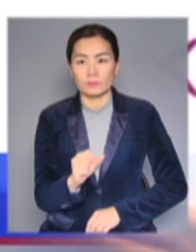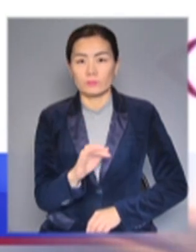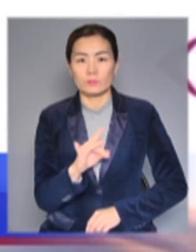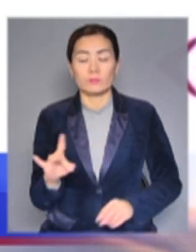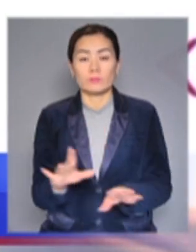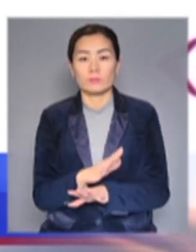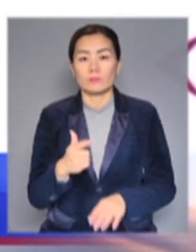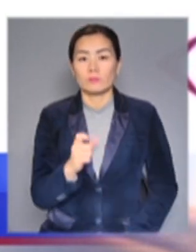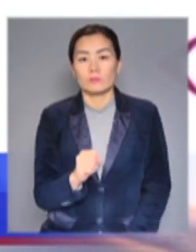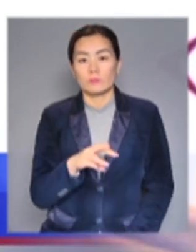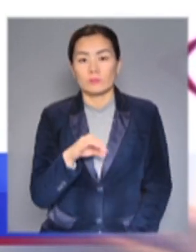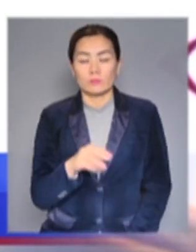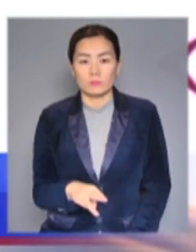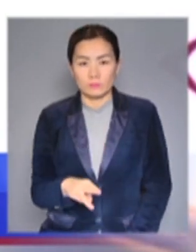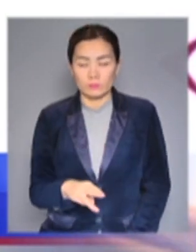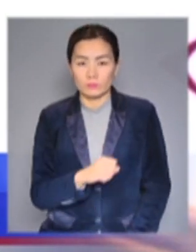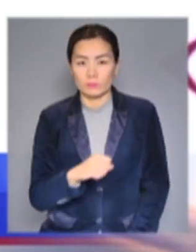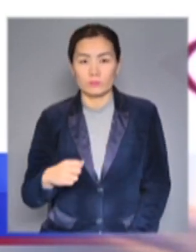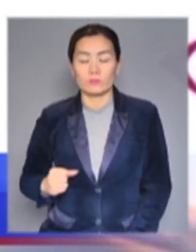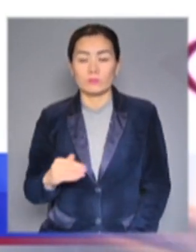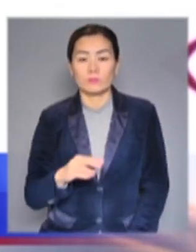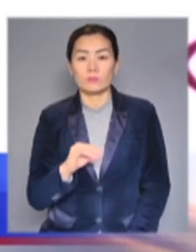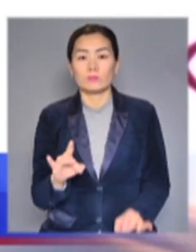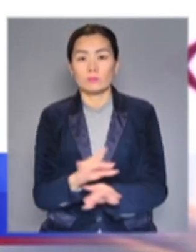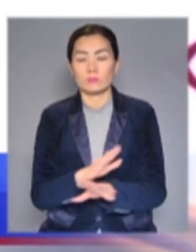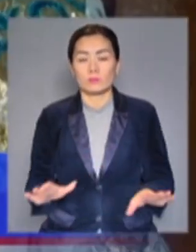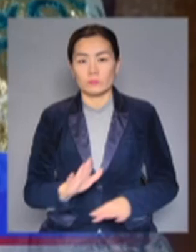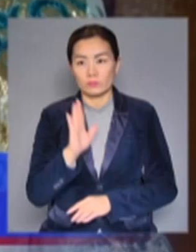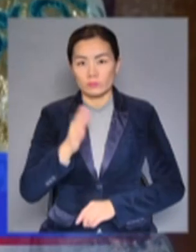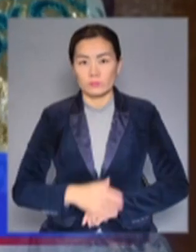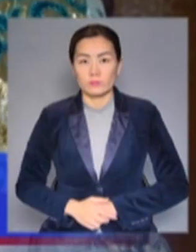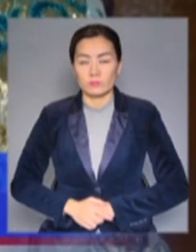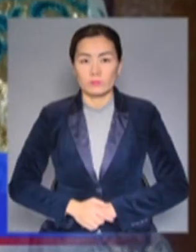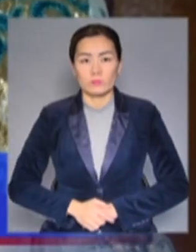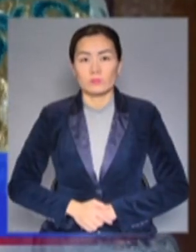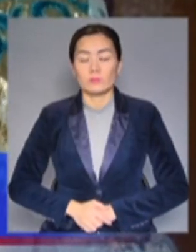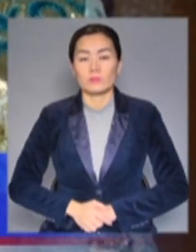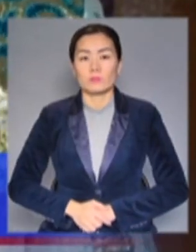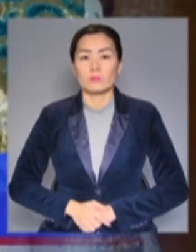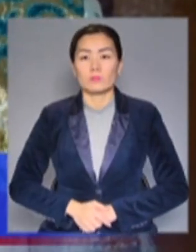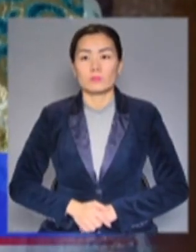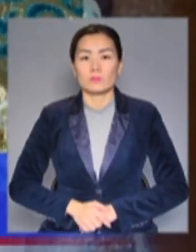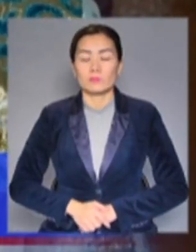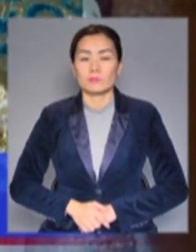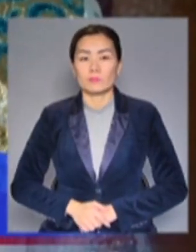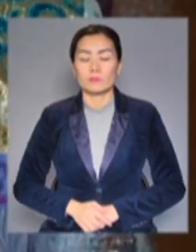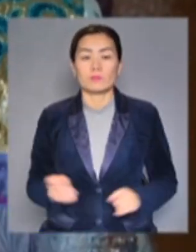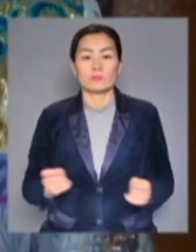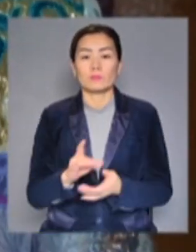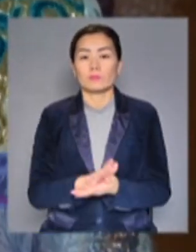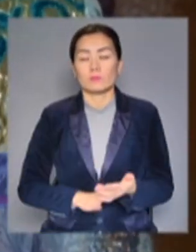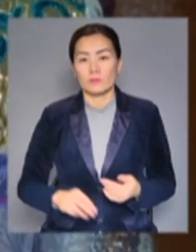әнді Хамит Отарбаев деген өзіміздің атырау әншісі айтады. Бүгін осы мерей тойын тойлау әрмен қарай